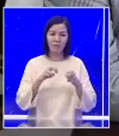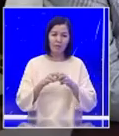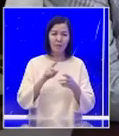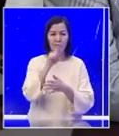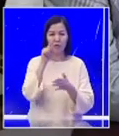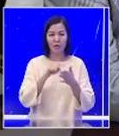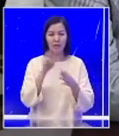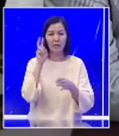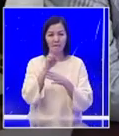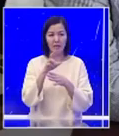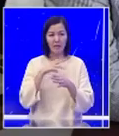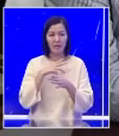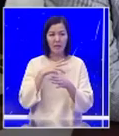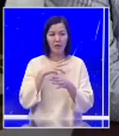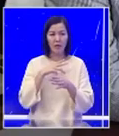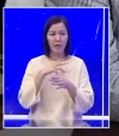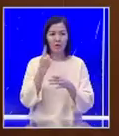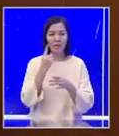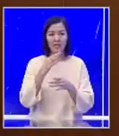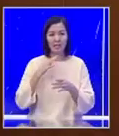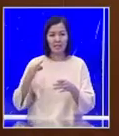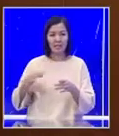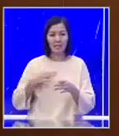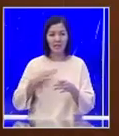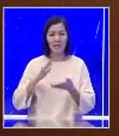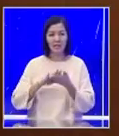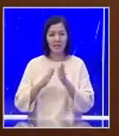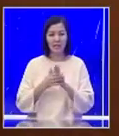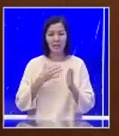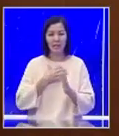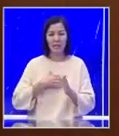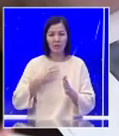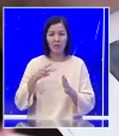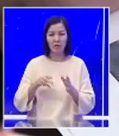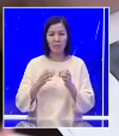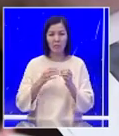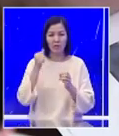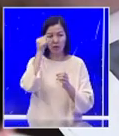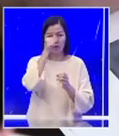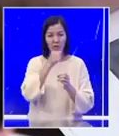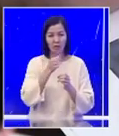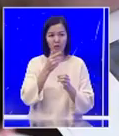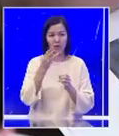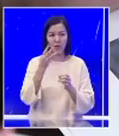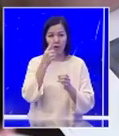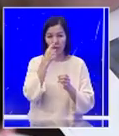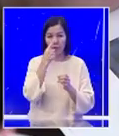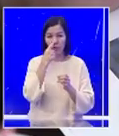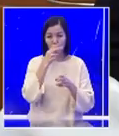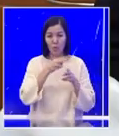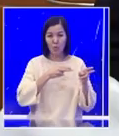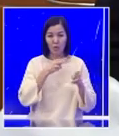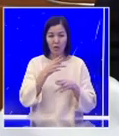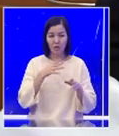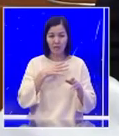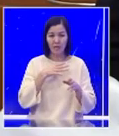Бірі Үрбіш Қапсаламова. Жалғызұлының жағдайына алаңдаулы. 2017 жылы ұлының мұрнына үшінші ота жасалыпты.